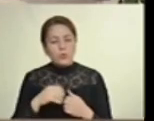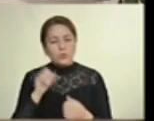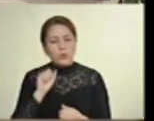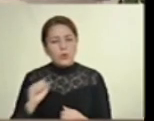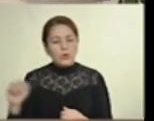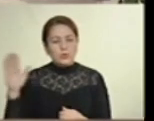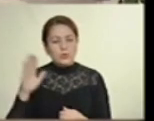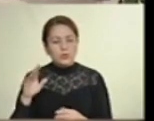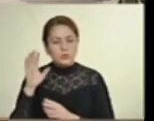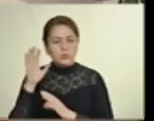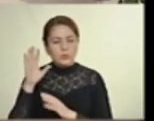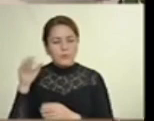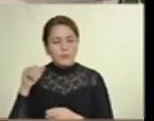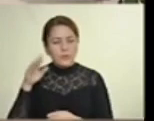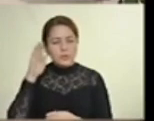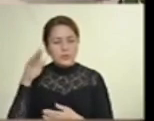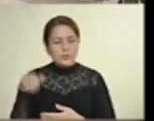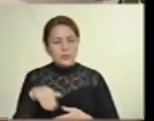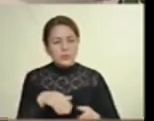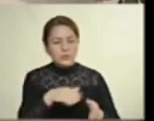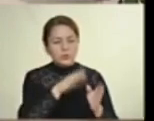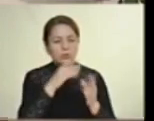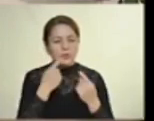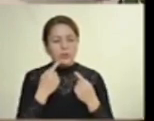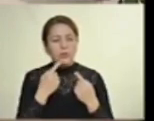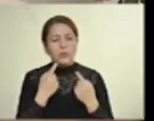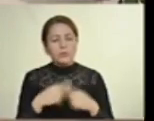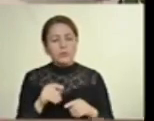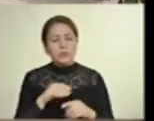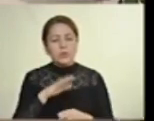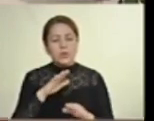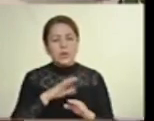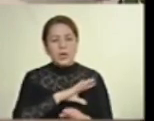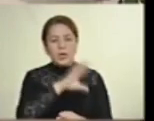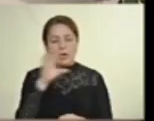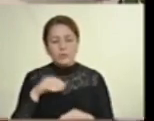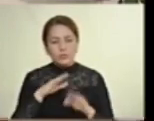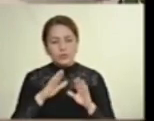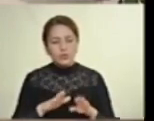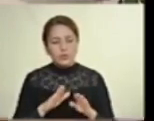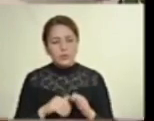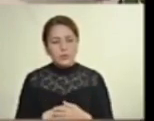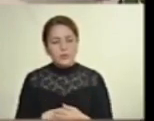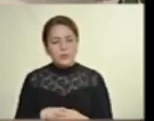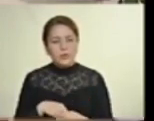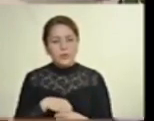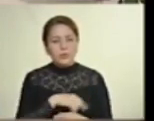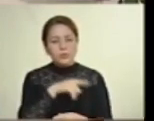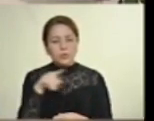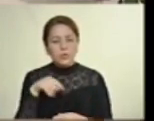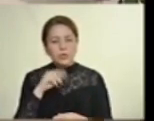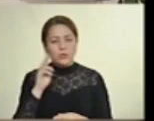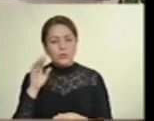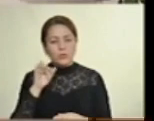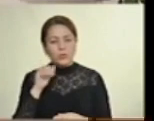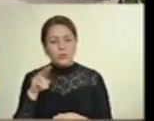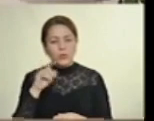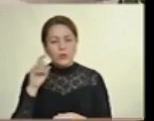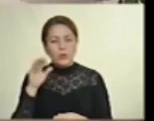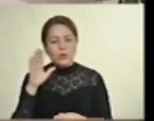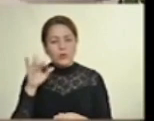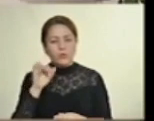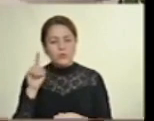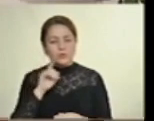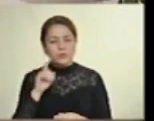va daryolardan boshqa barcha hududlarda, ya'ni ularni ko'l, hovuz,